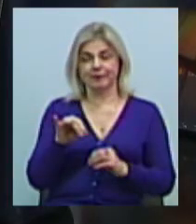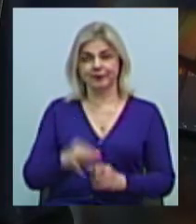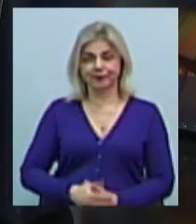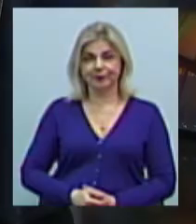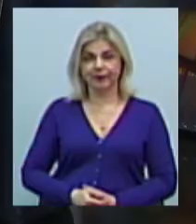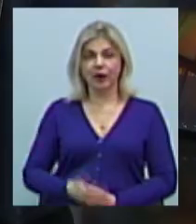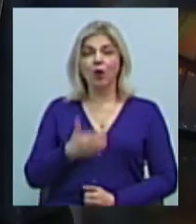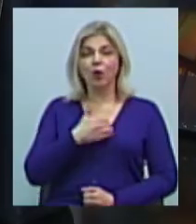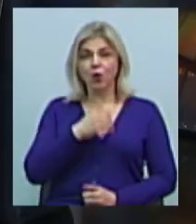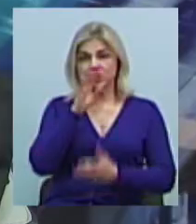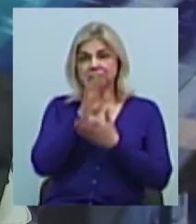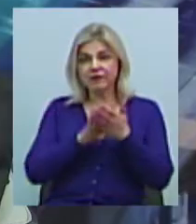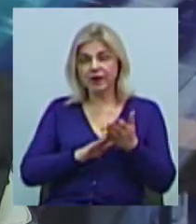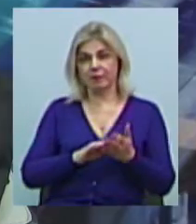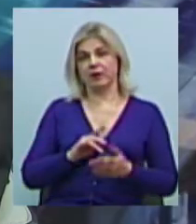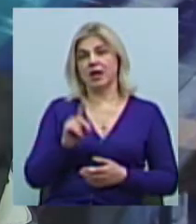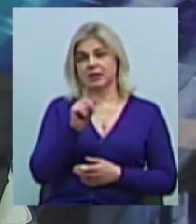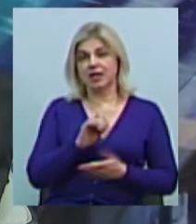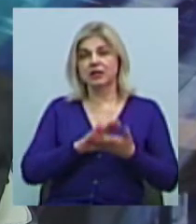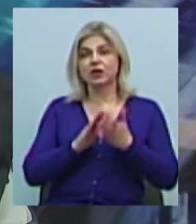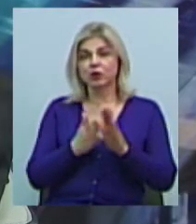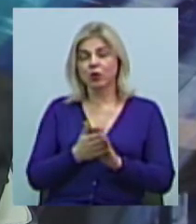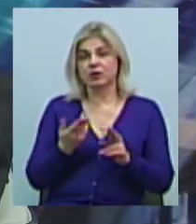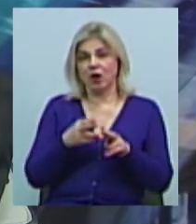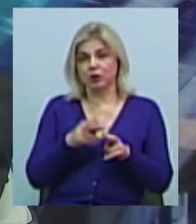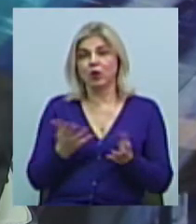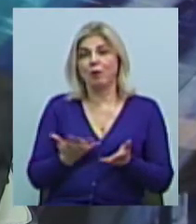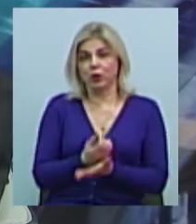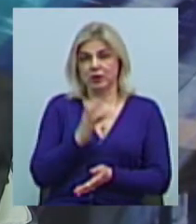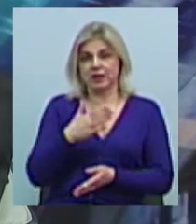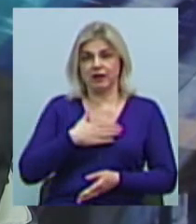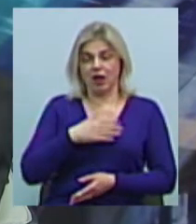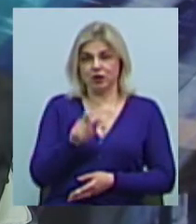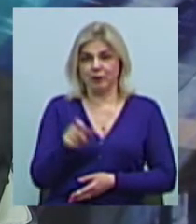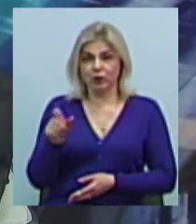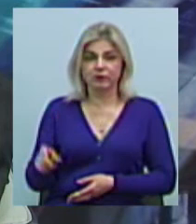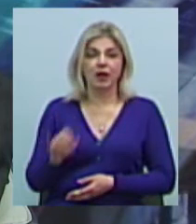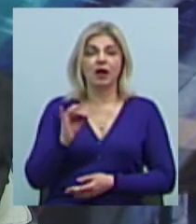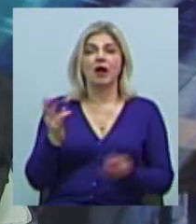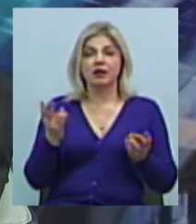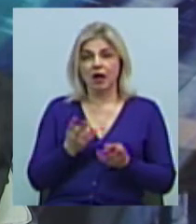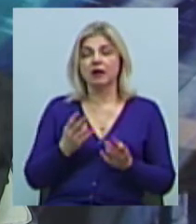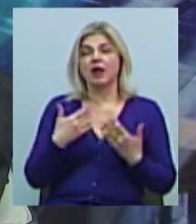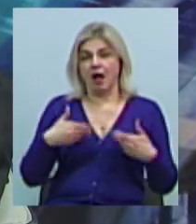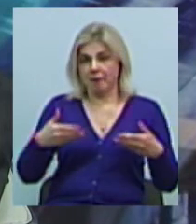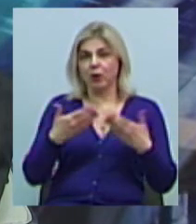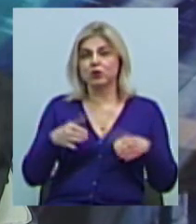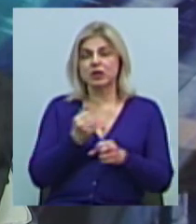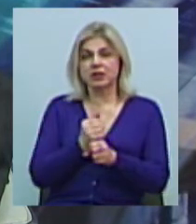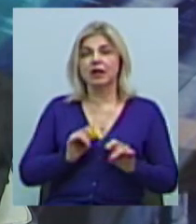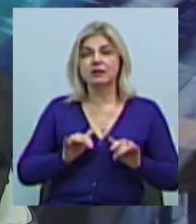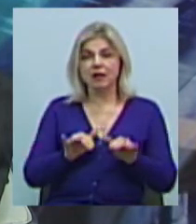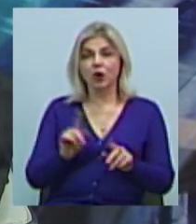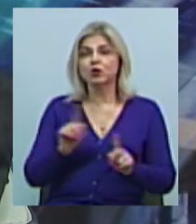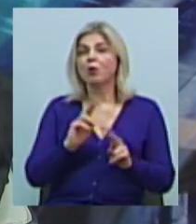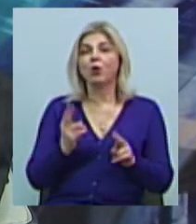я хочу вибачитися за ту ситуацію, яка склалася з нашими споживачами. Нами вжиті вже дієві заходи щодо уникнення такої ситуації в подальшому, тому